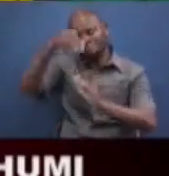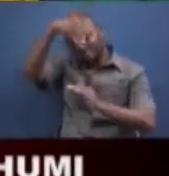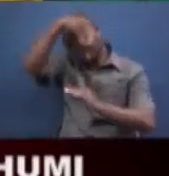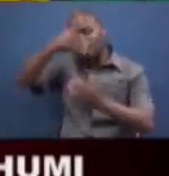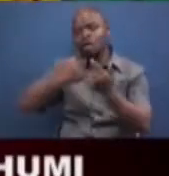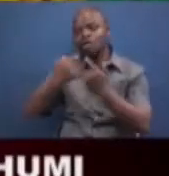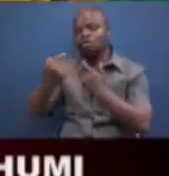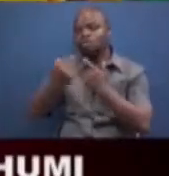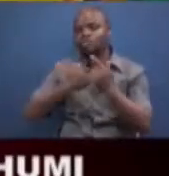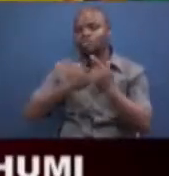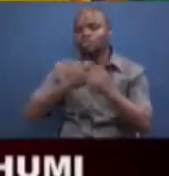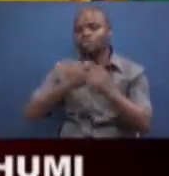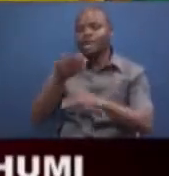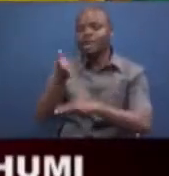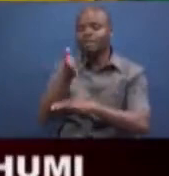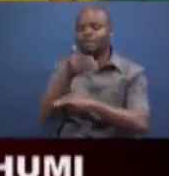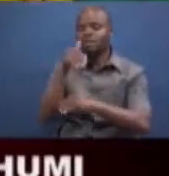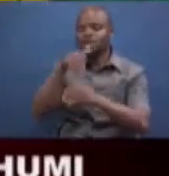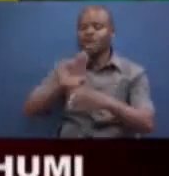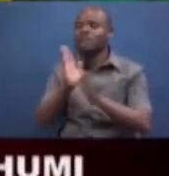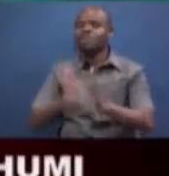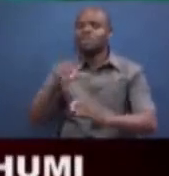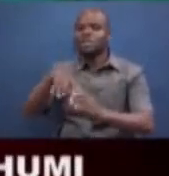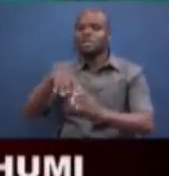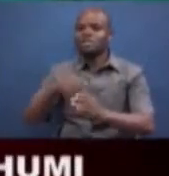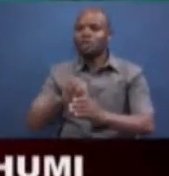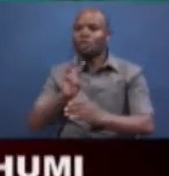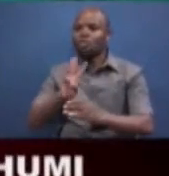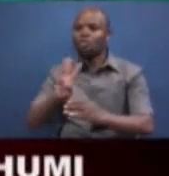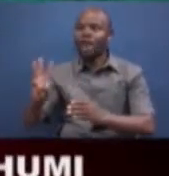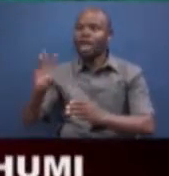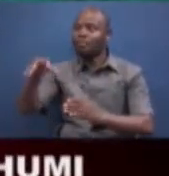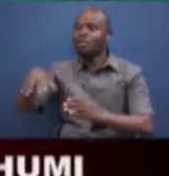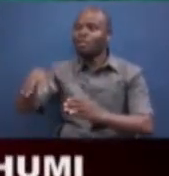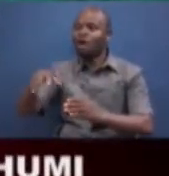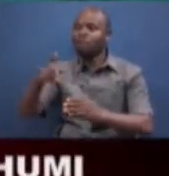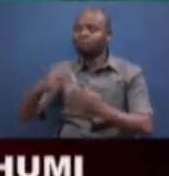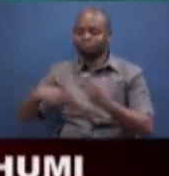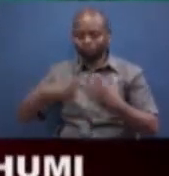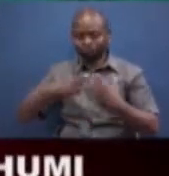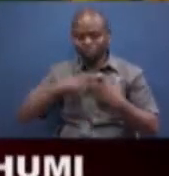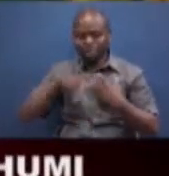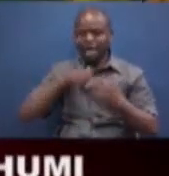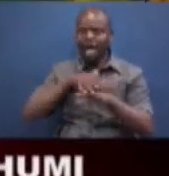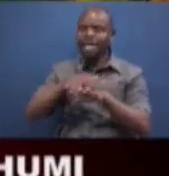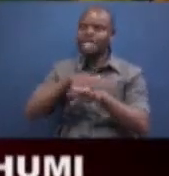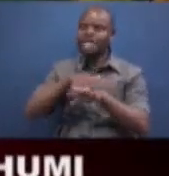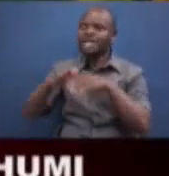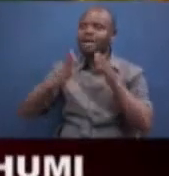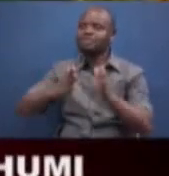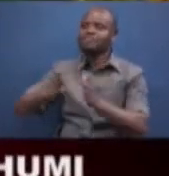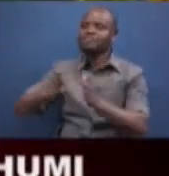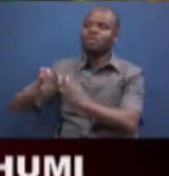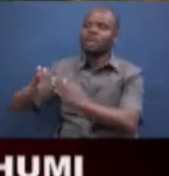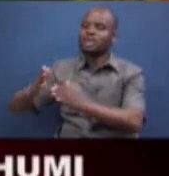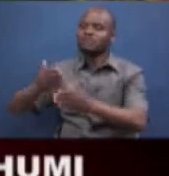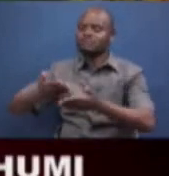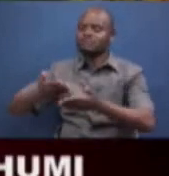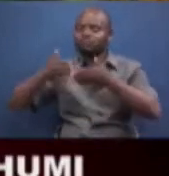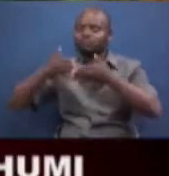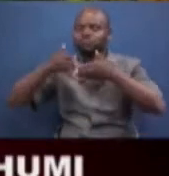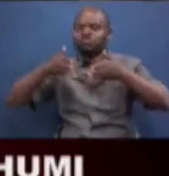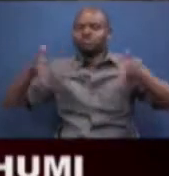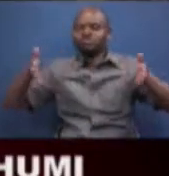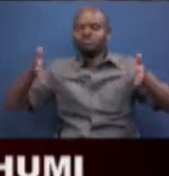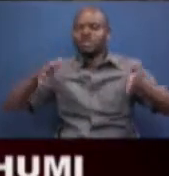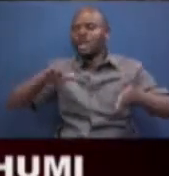mabalozi wajumbe halmashauri kuu za majimbo, wilaya na mkoa, ambapo Dr. Mwinyi anaeleza mipango yake katika kukifungua kisiwa